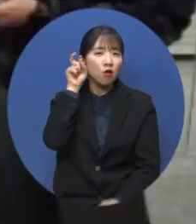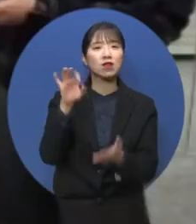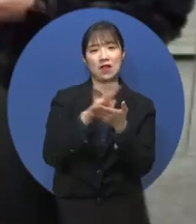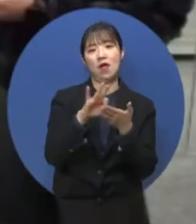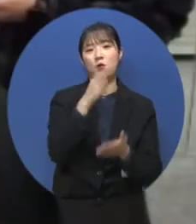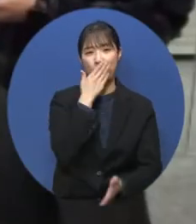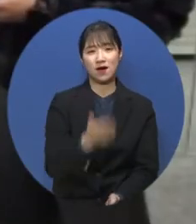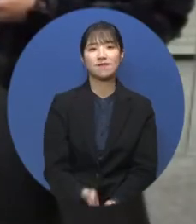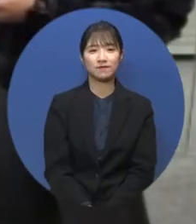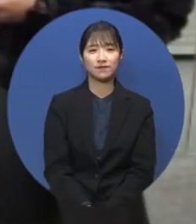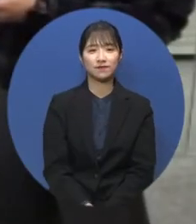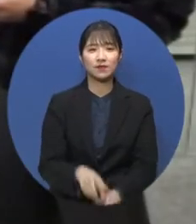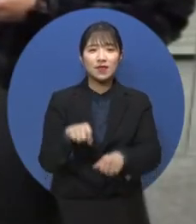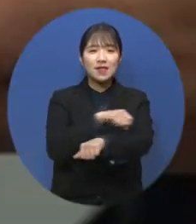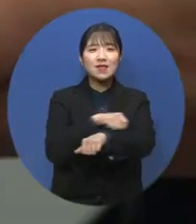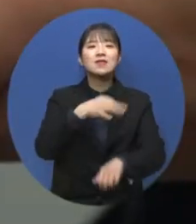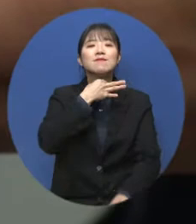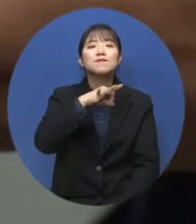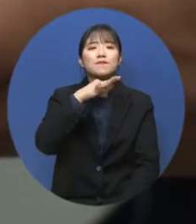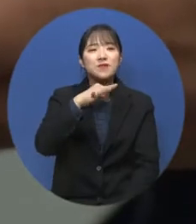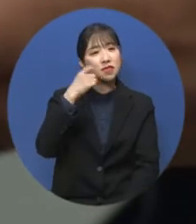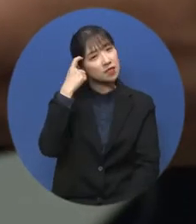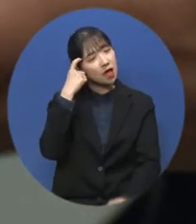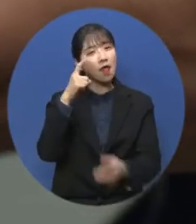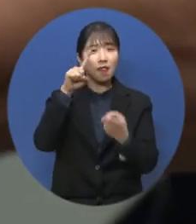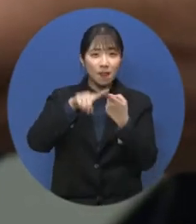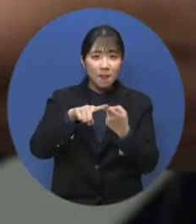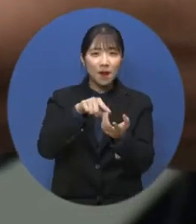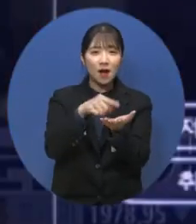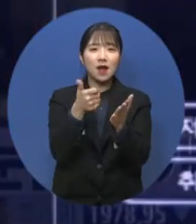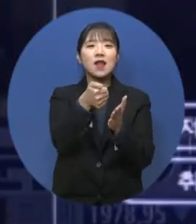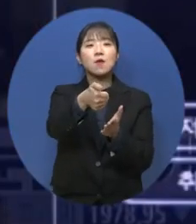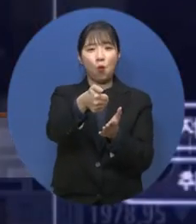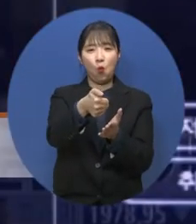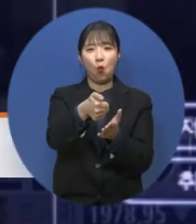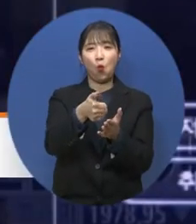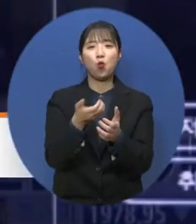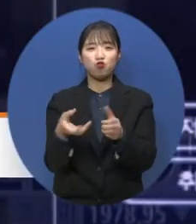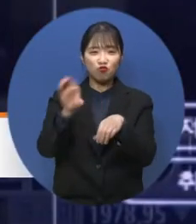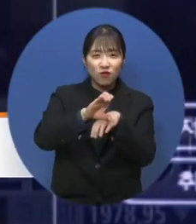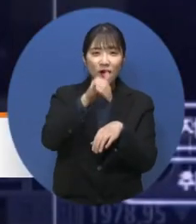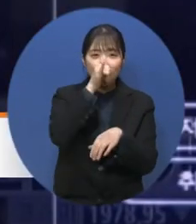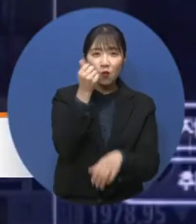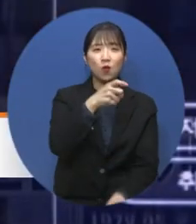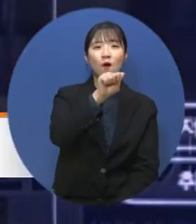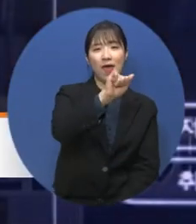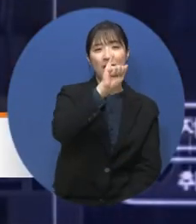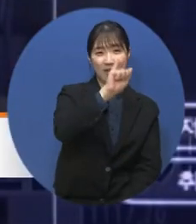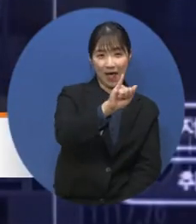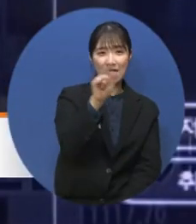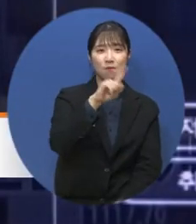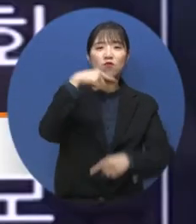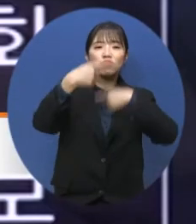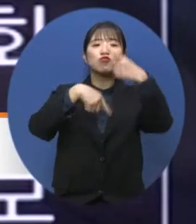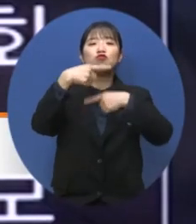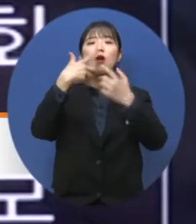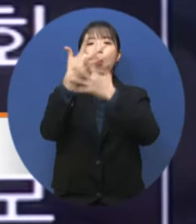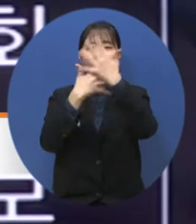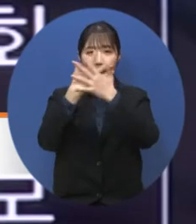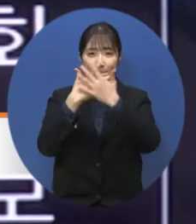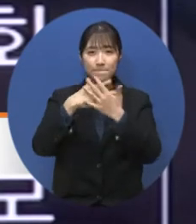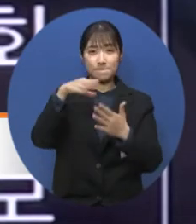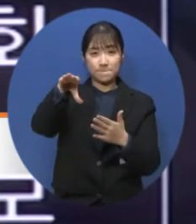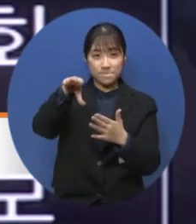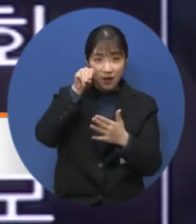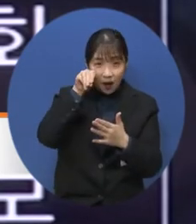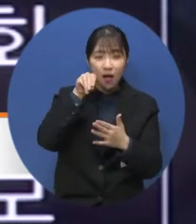특징입니다. 특히 음성인식 리모컨을 추가로 지급하고 AI가 수어 화면을 자동으로 탐색해